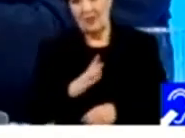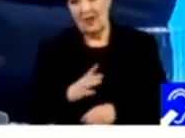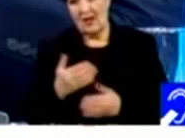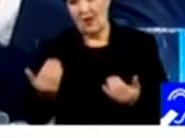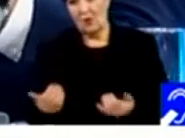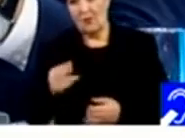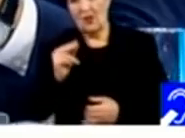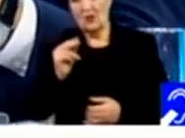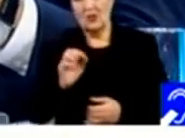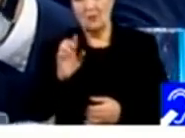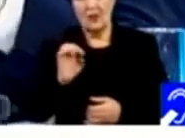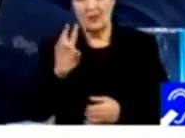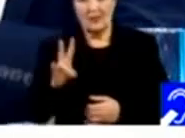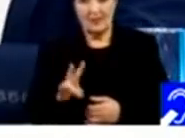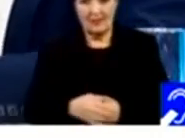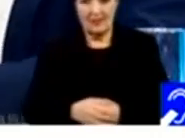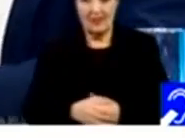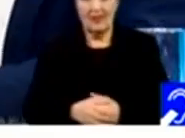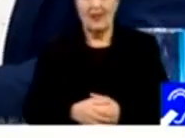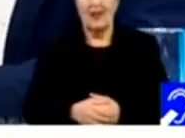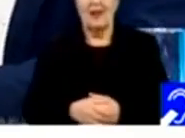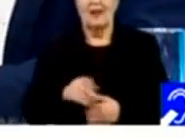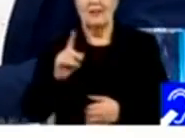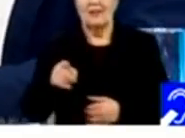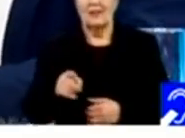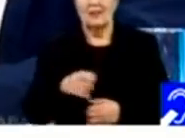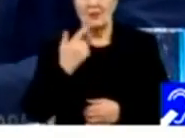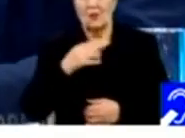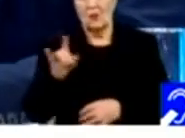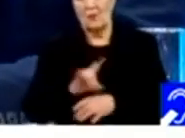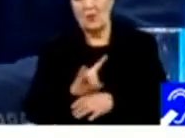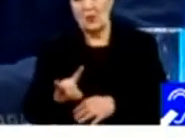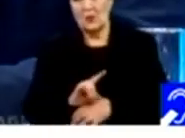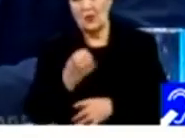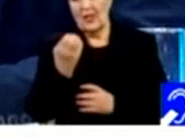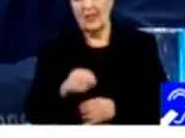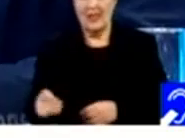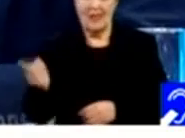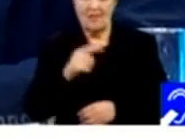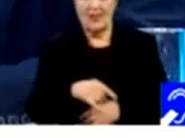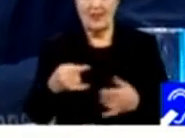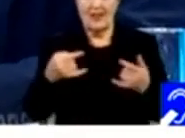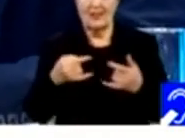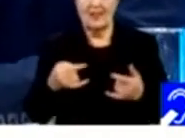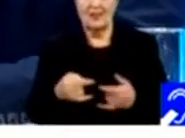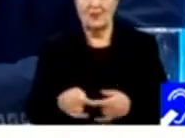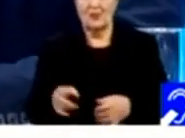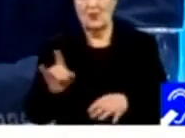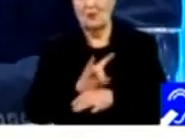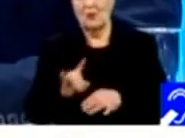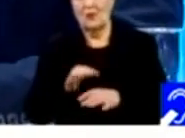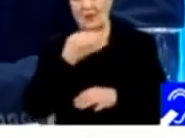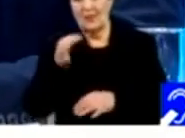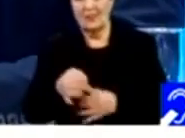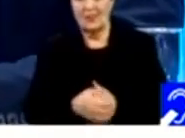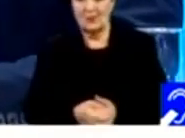lui Ceban. Atât așa pregătesc ei. Cineva aruncă spațiu public o minciună, iar ei vin la televiziuni și le tirajează. Vreau să te întreb o chestie, dacă